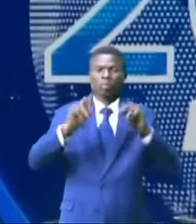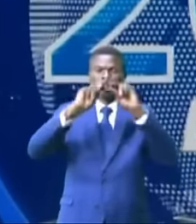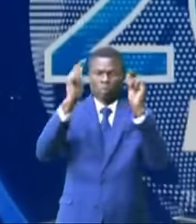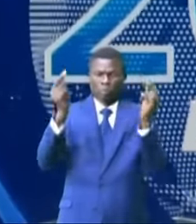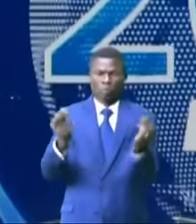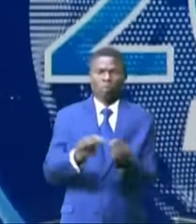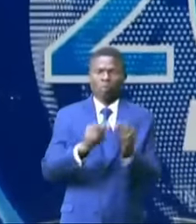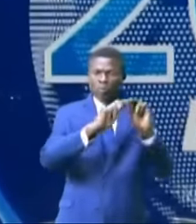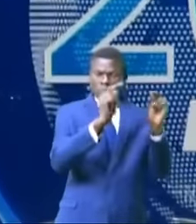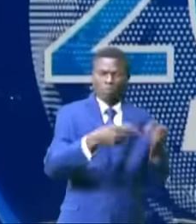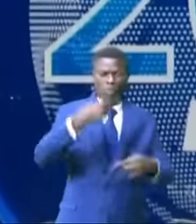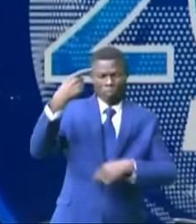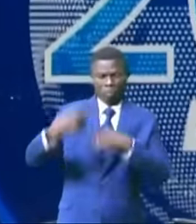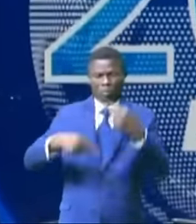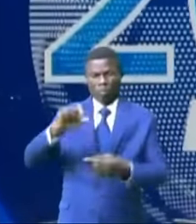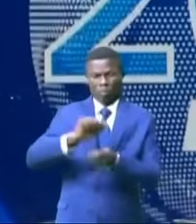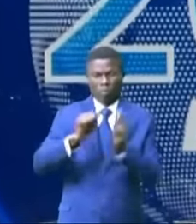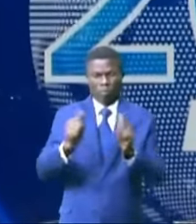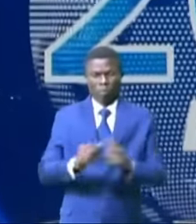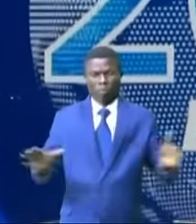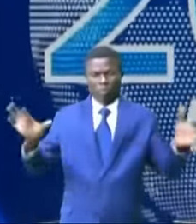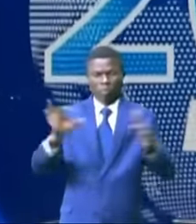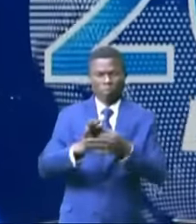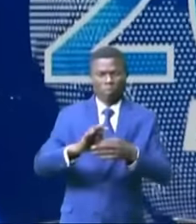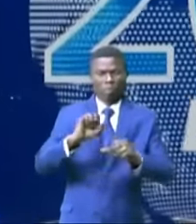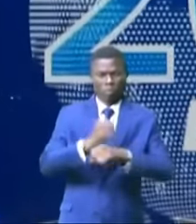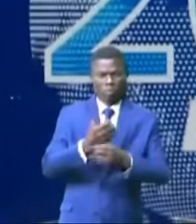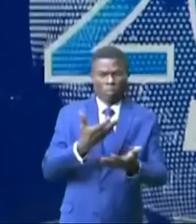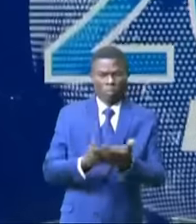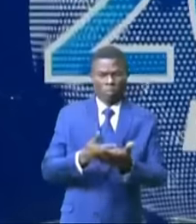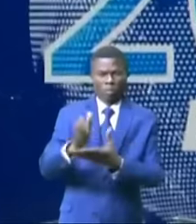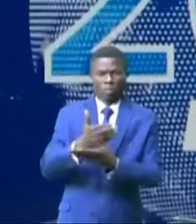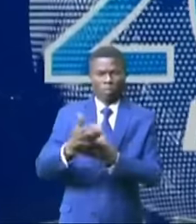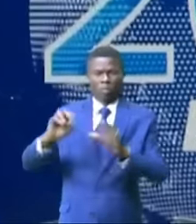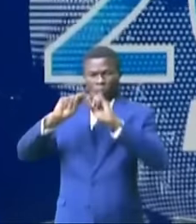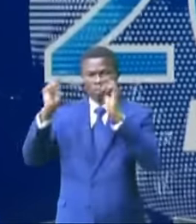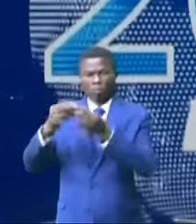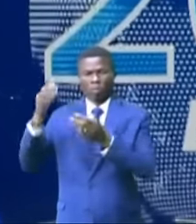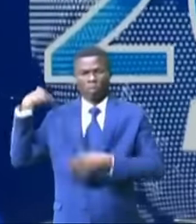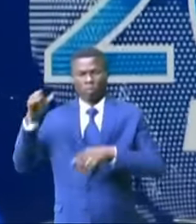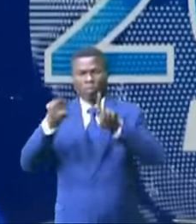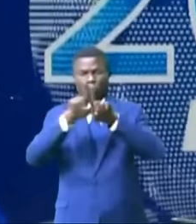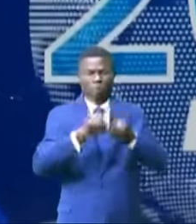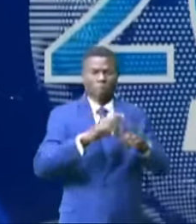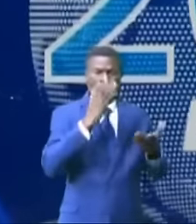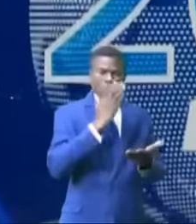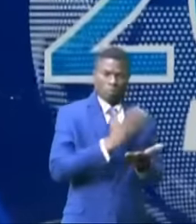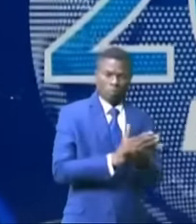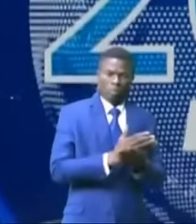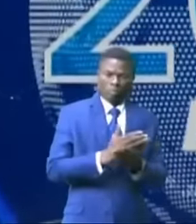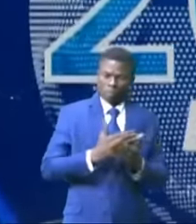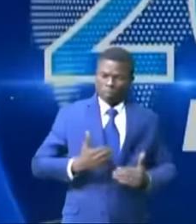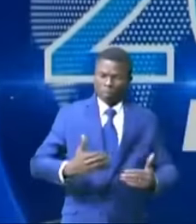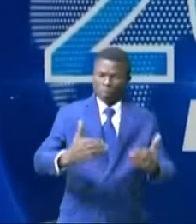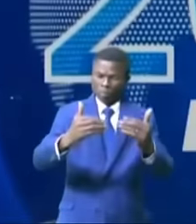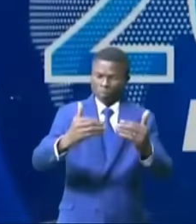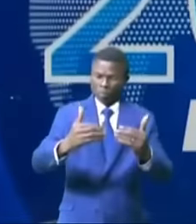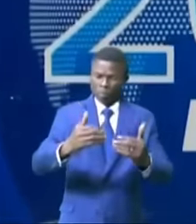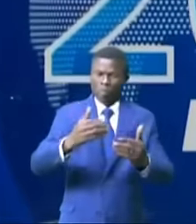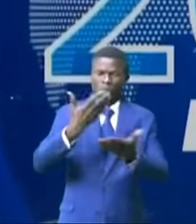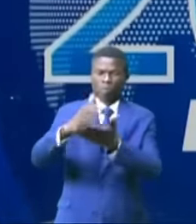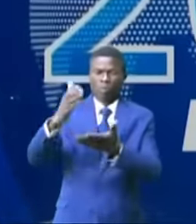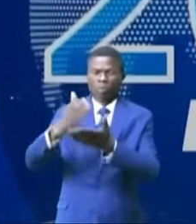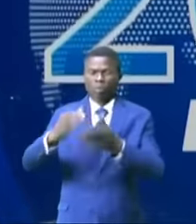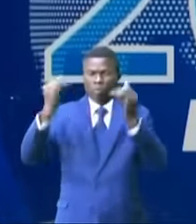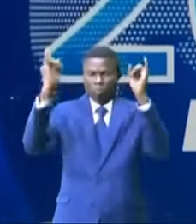et débats sur les synergies à mettre en place entre le service public et privé afin d'accélérer la transition numérique sur